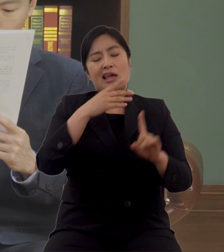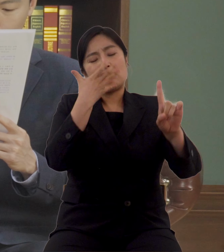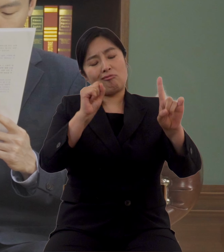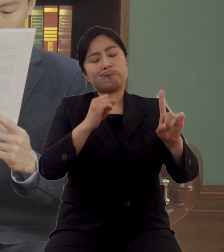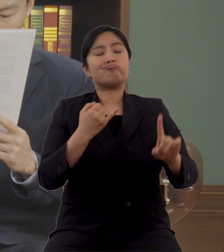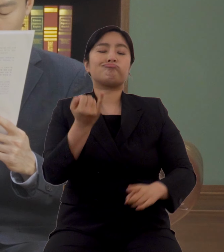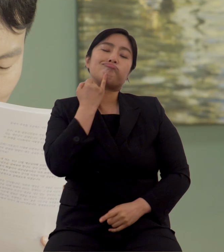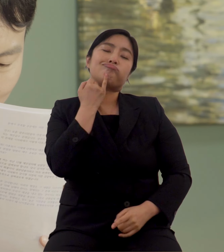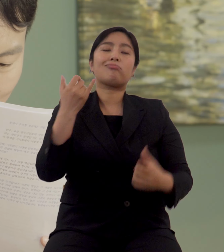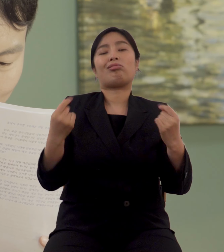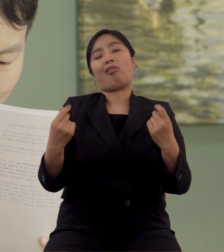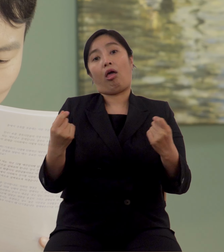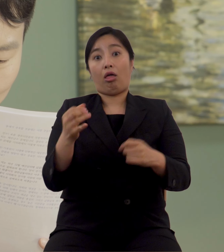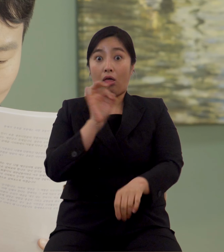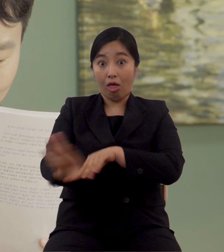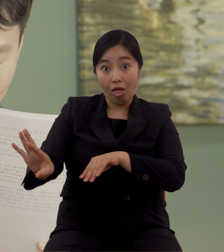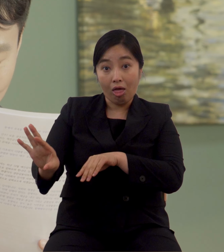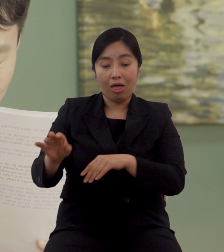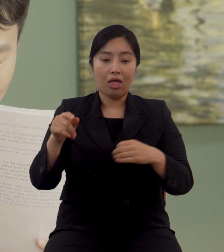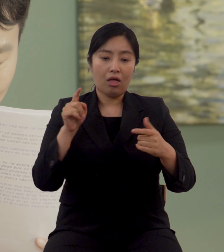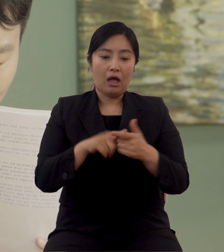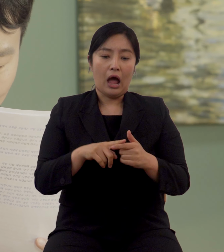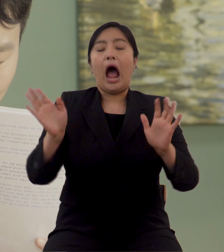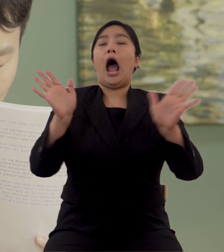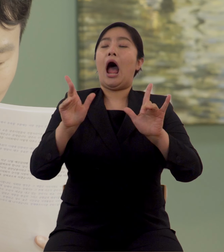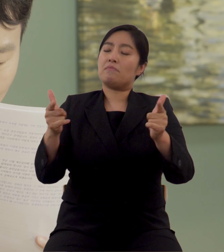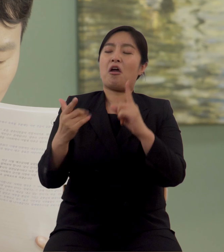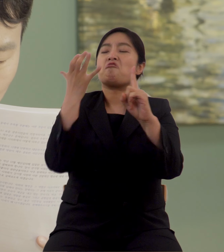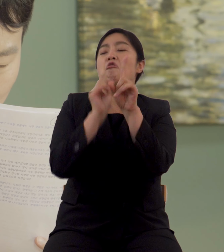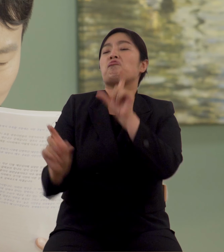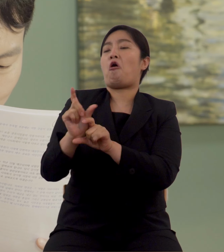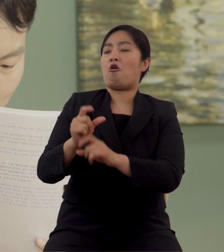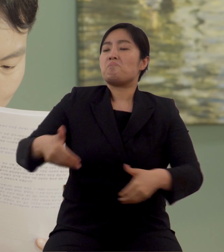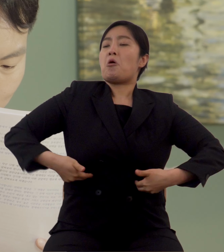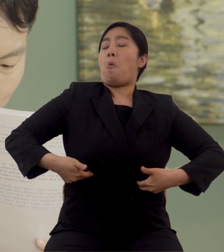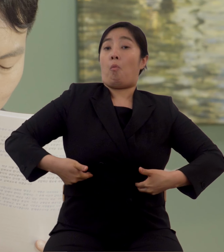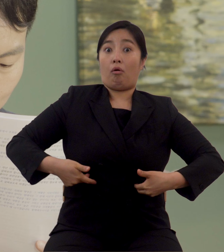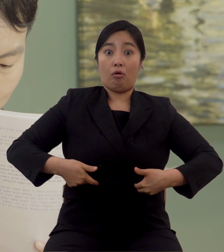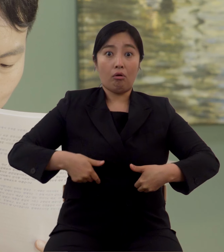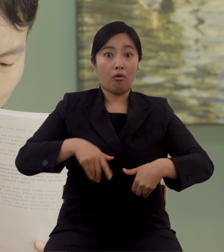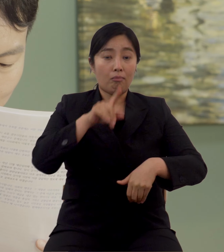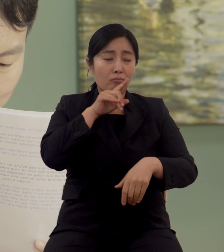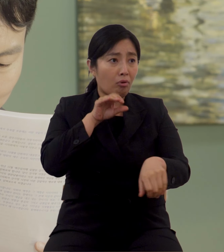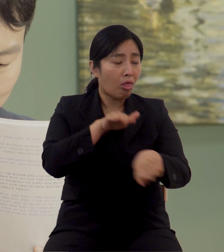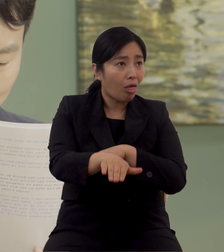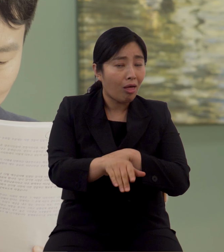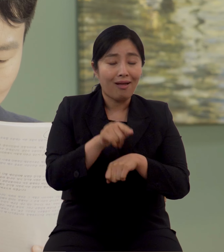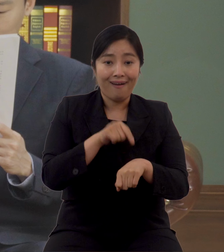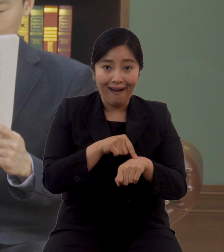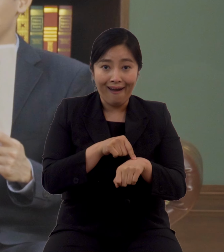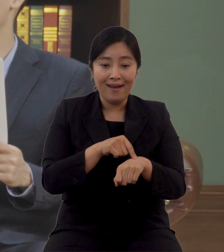그냥 1억만 해도 괜찮을 것 같다 라고 답변을 한 다음 아니랍니다. 1억 더 추가해야 한답니다. 이렇게 답변을 해버리고